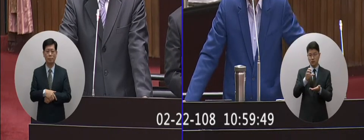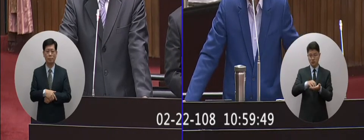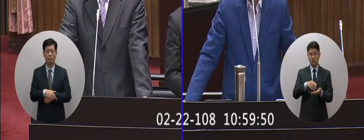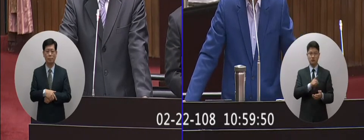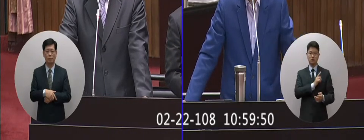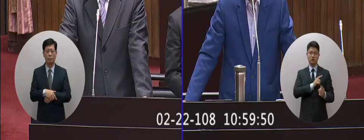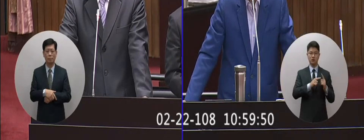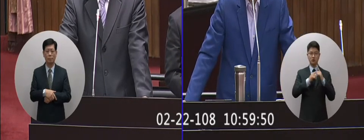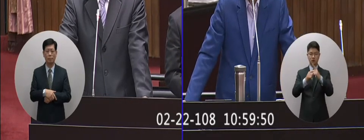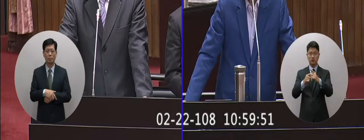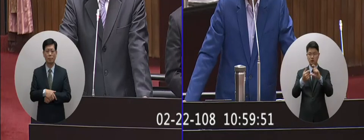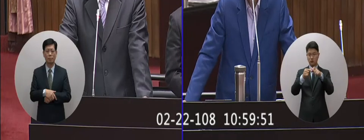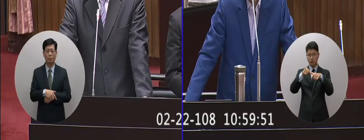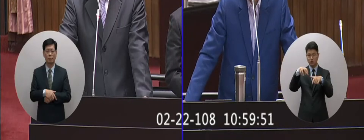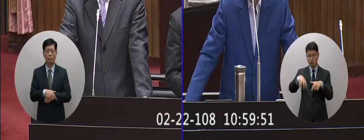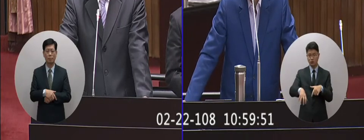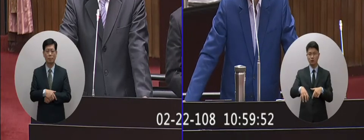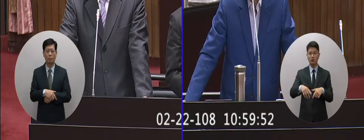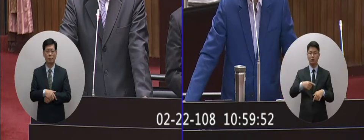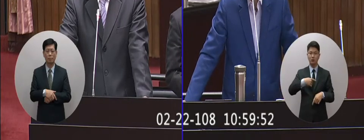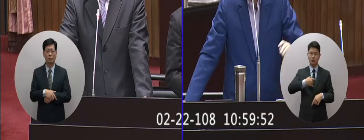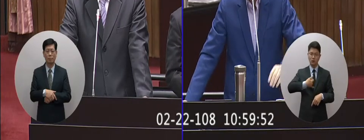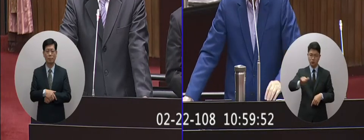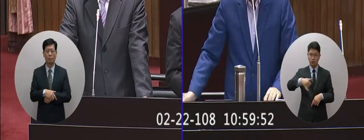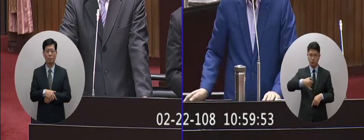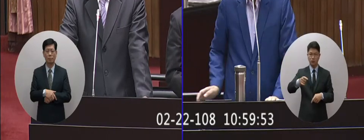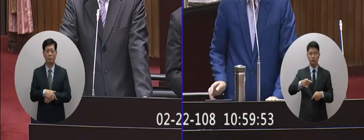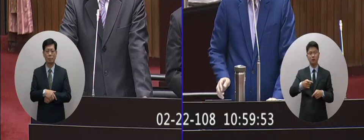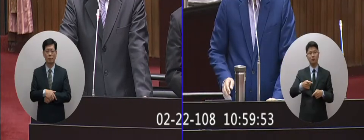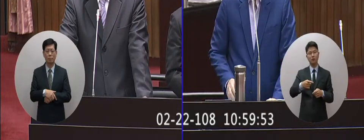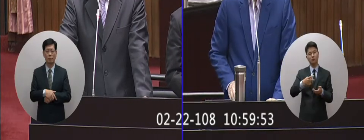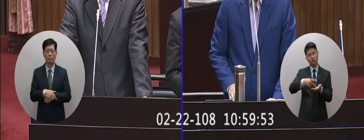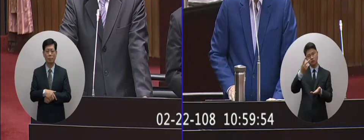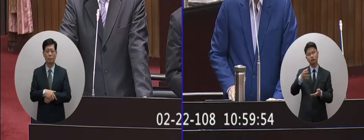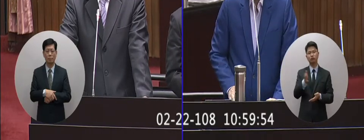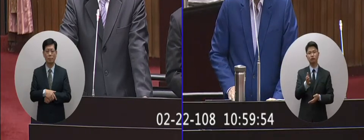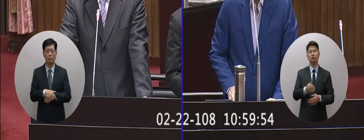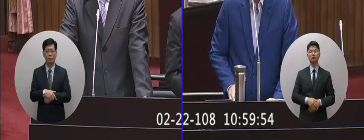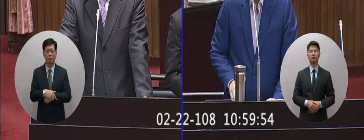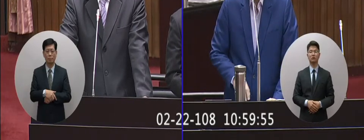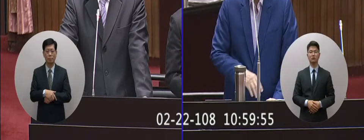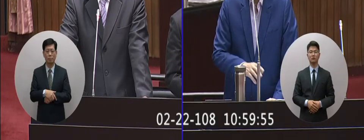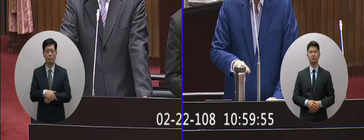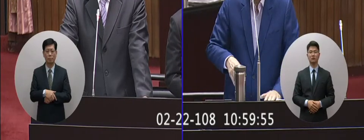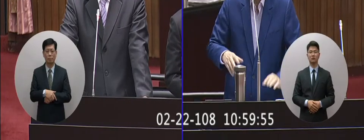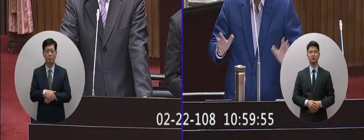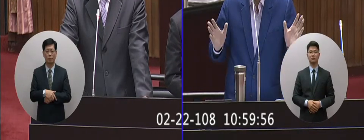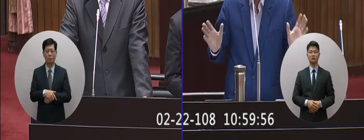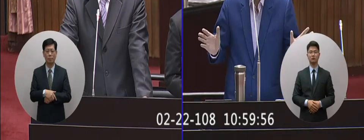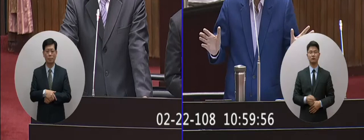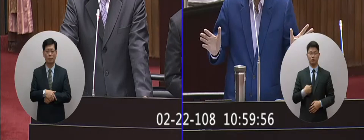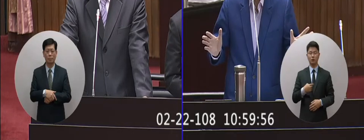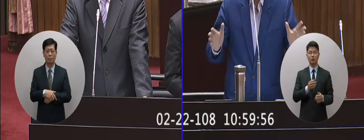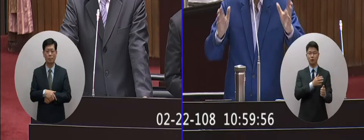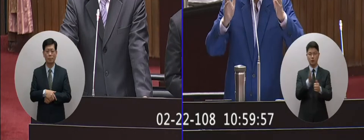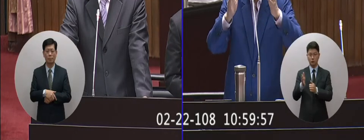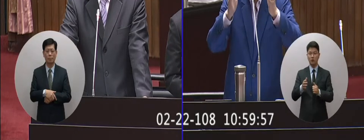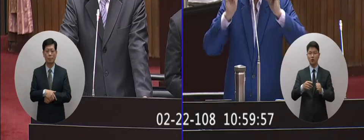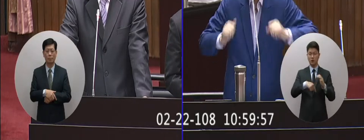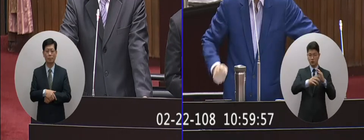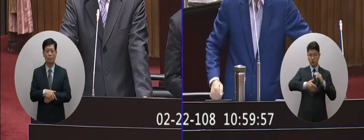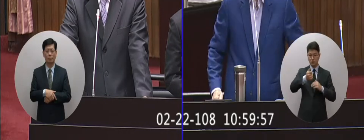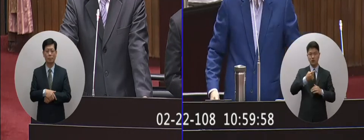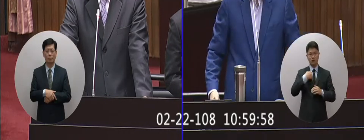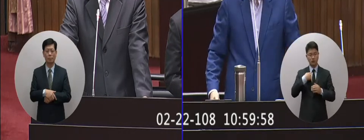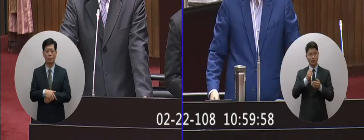要跑区公所，大概要跑。两次，一个人跑两次。院长，我问了这些基本资料，就